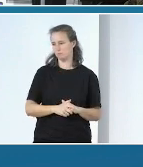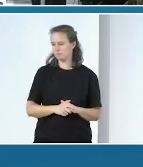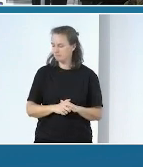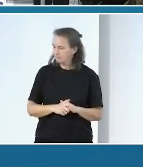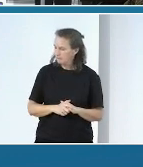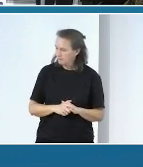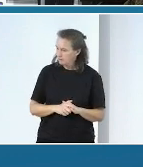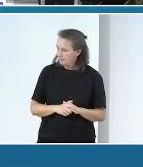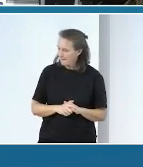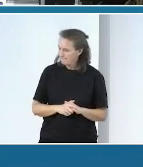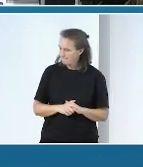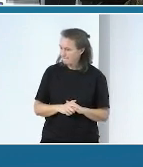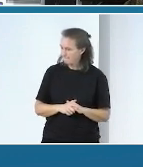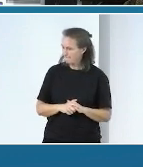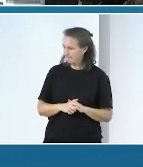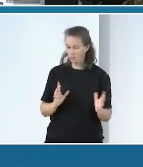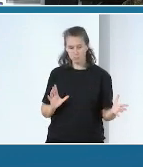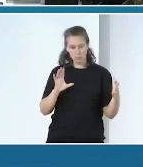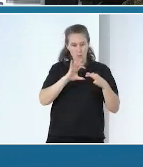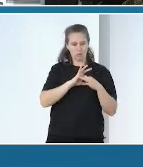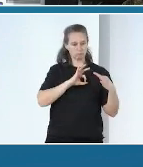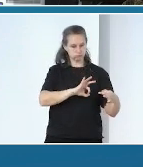Pardon ? L'accordage.